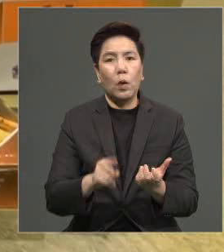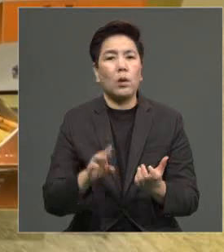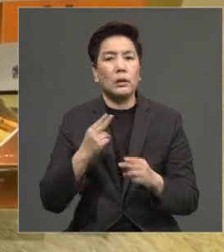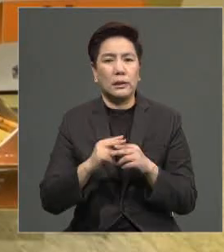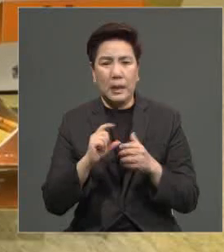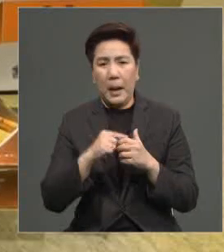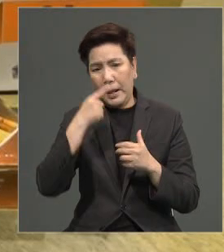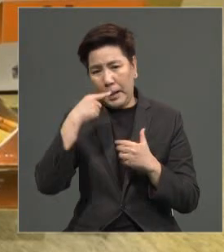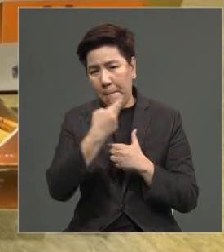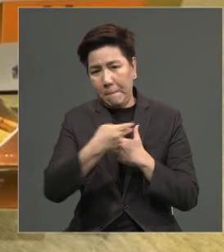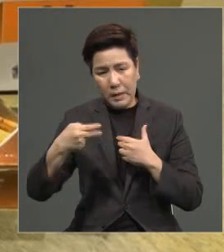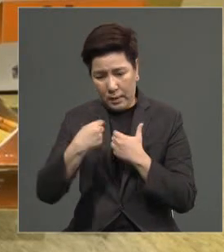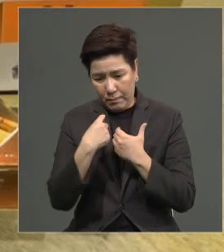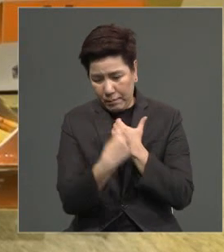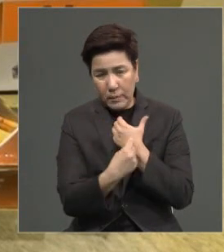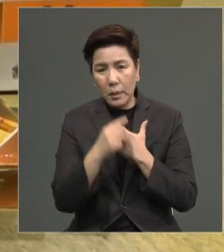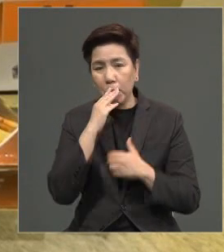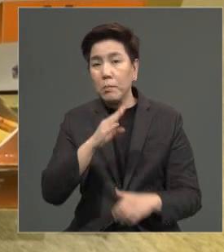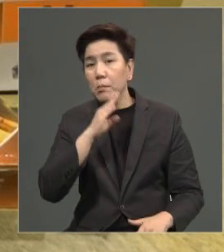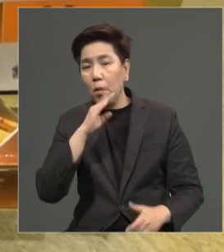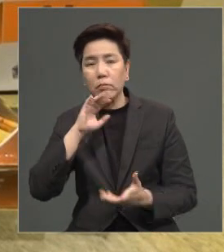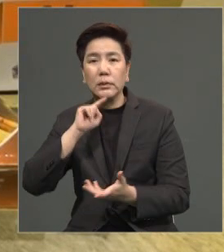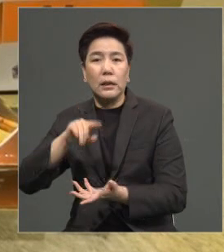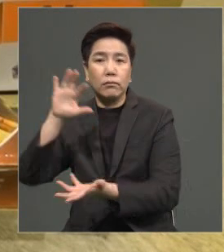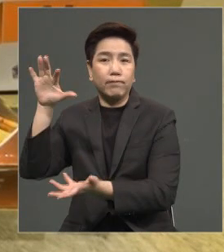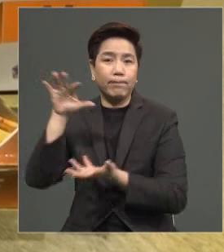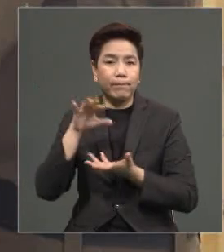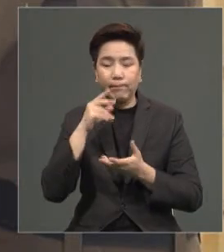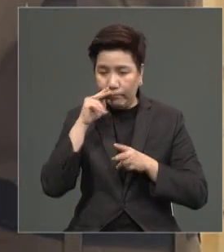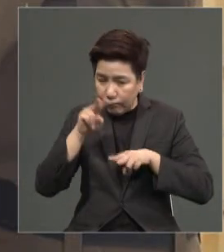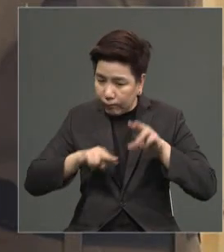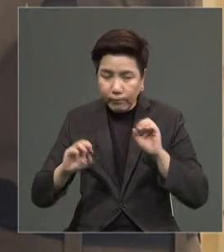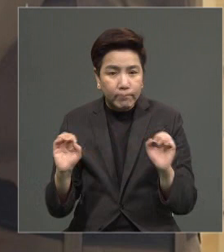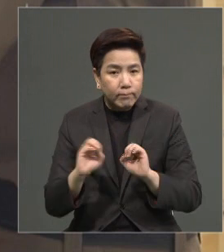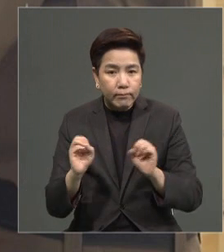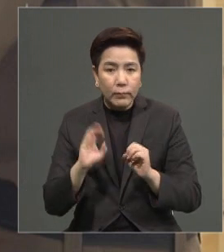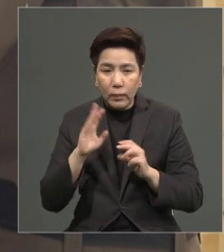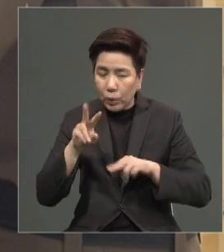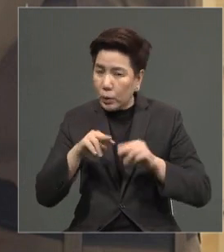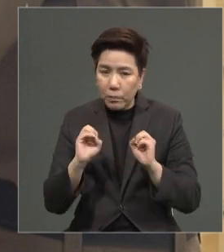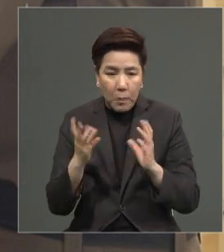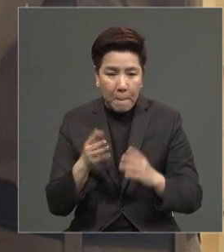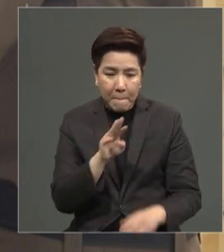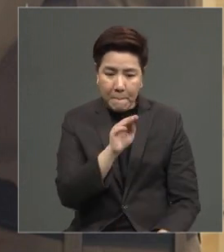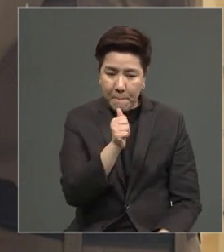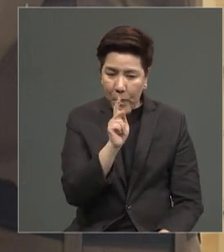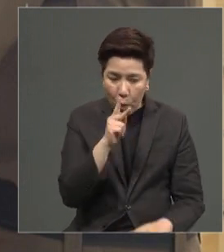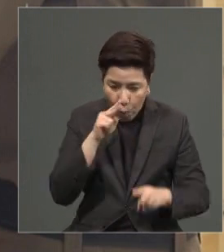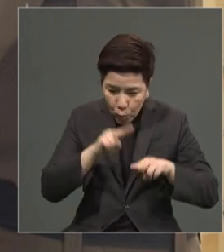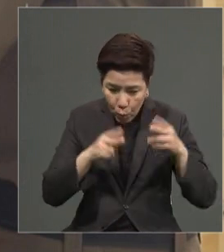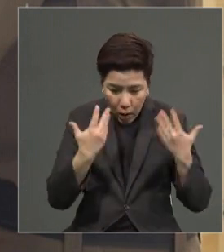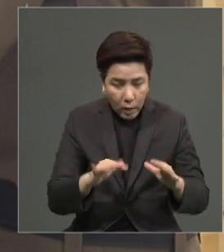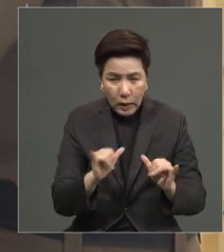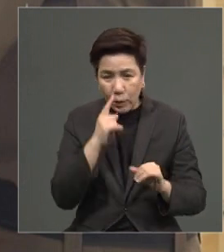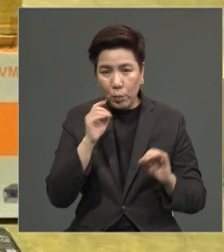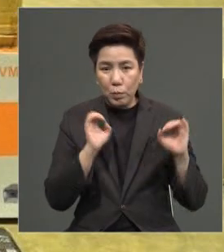ฉลากภาษาไทยเพราะอะไรฮะถ้าเป็นพวกของปอเข้ามาเนี่ยไม่ได้ผ่านการตรวจของหน่วยงานไม่ได้มีมออะไรที่ตรวจแล้วซึ่งอาจ